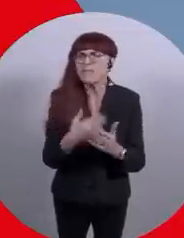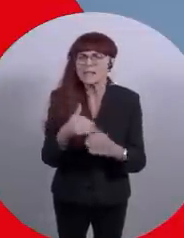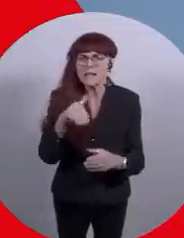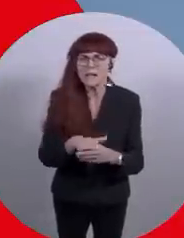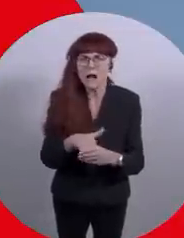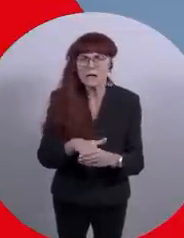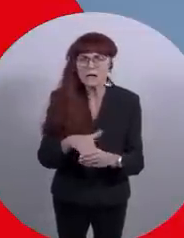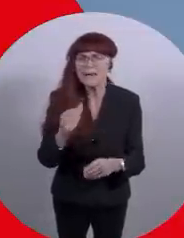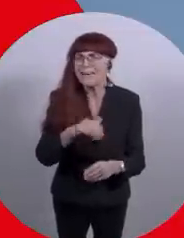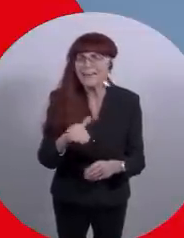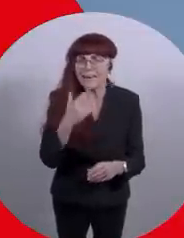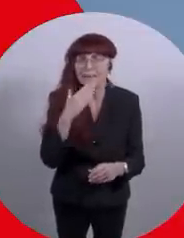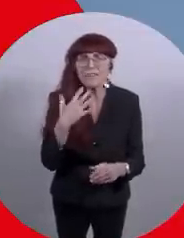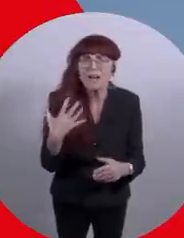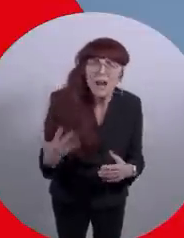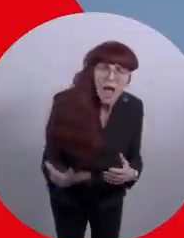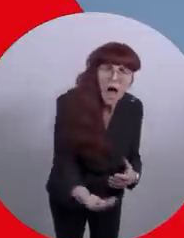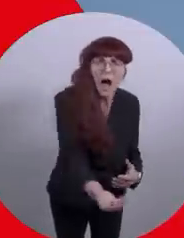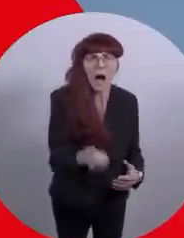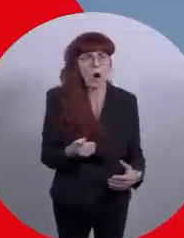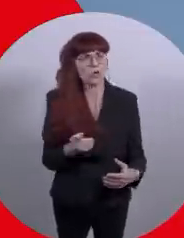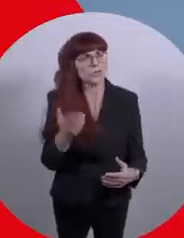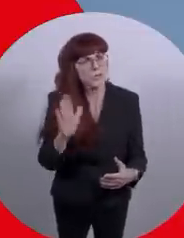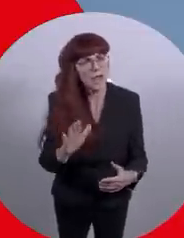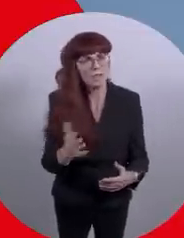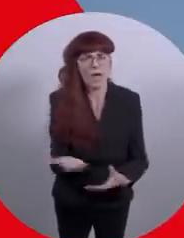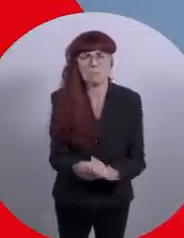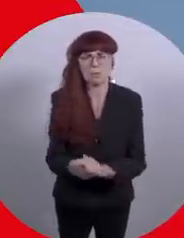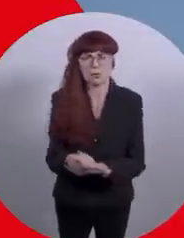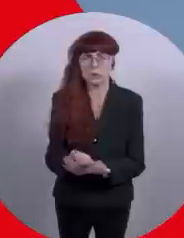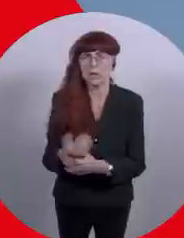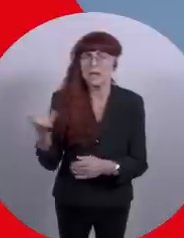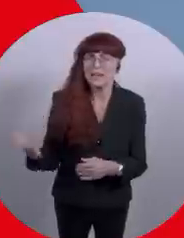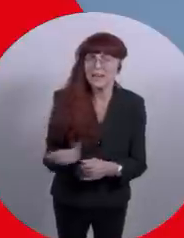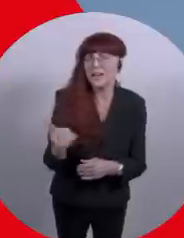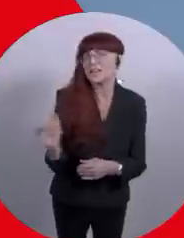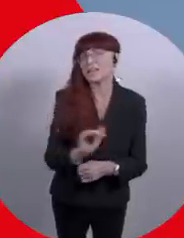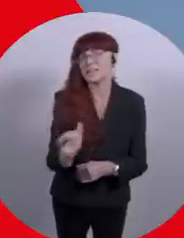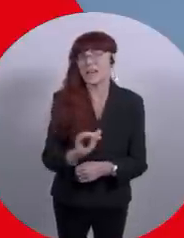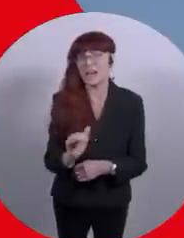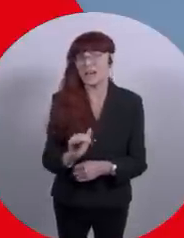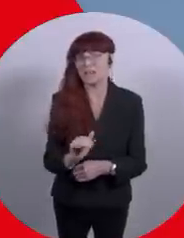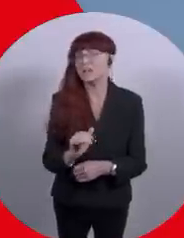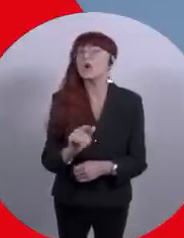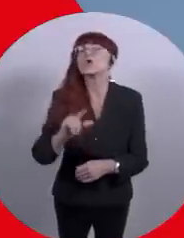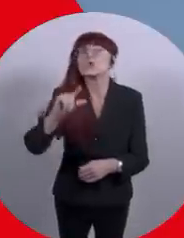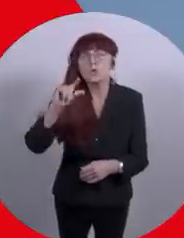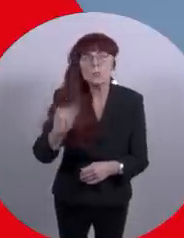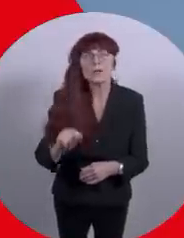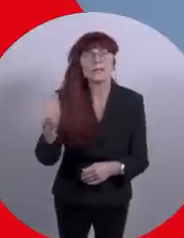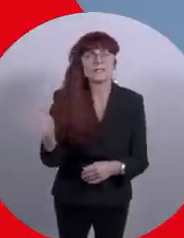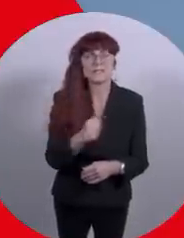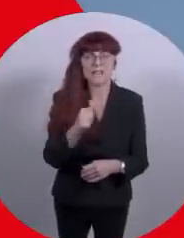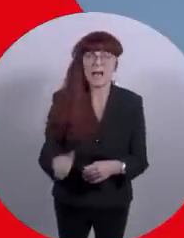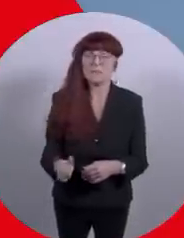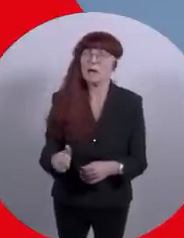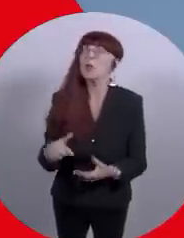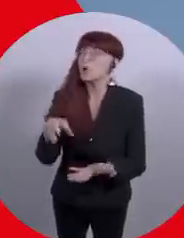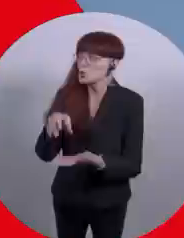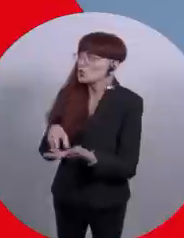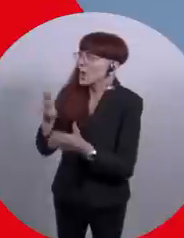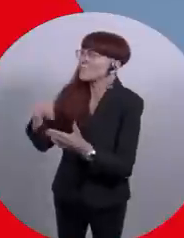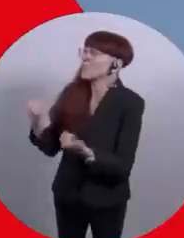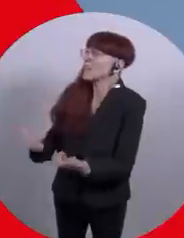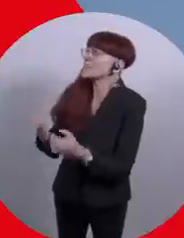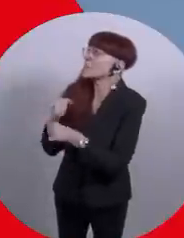man Kinder rausholen wollte dass wir jedem Kind zumindest und deshalb ab sofort so wie es die Stadt Wien jetzt gemacht hat und ich danke euch sehr dafür